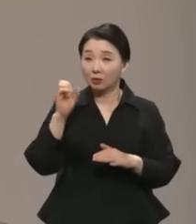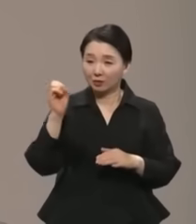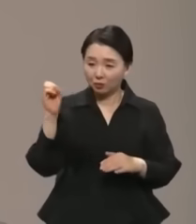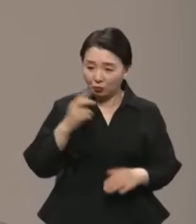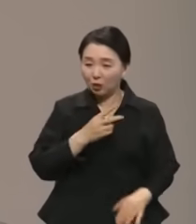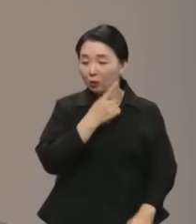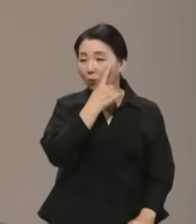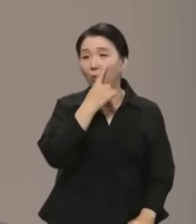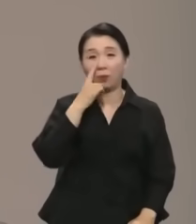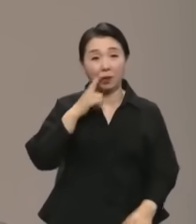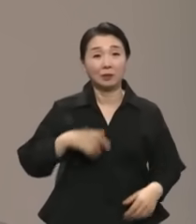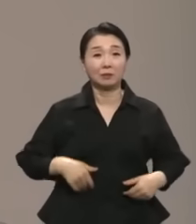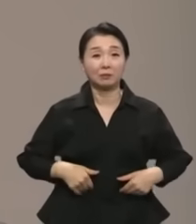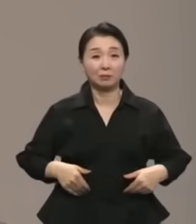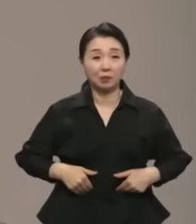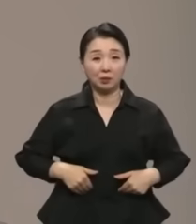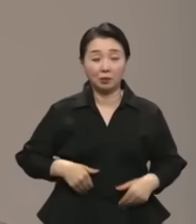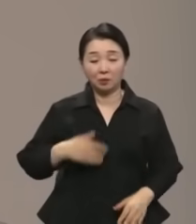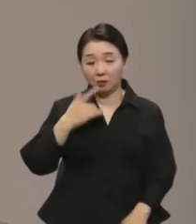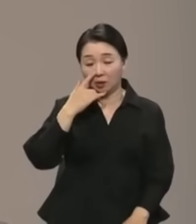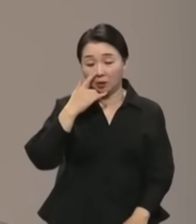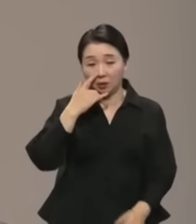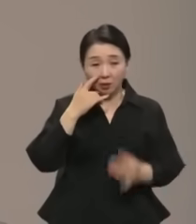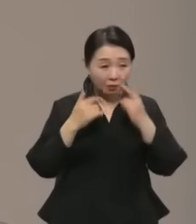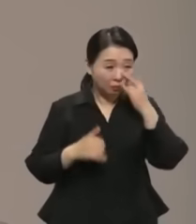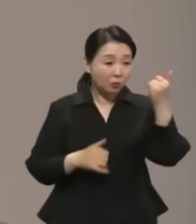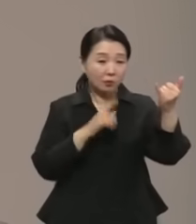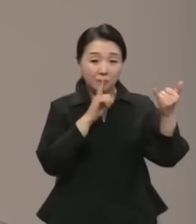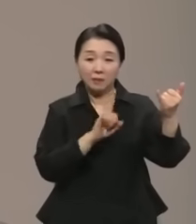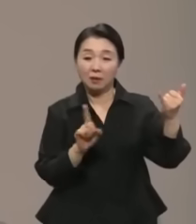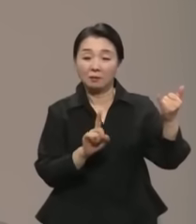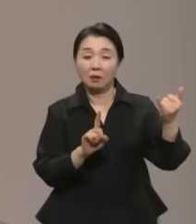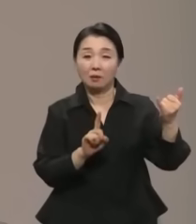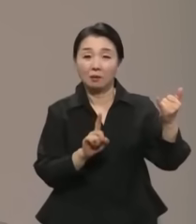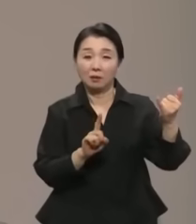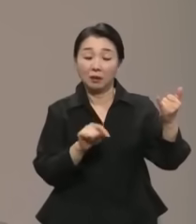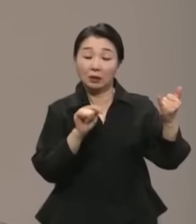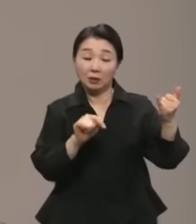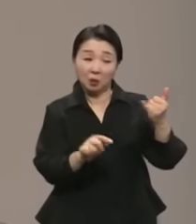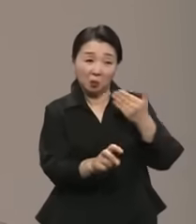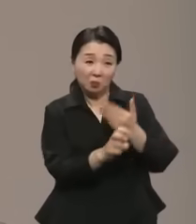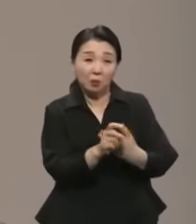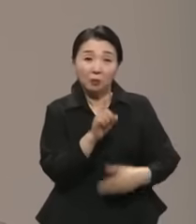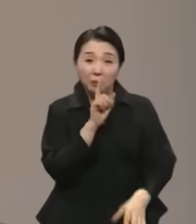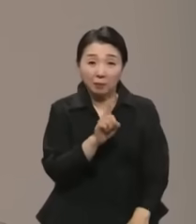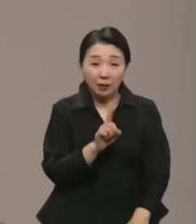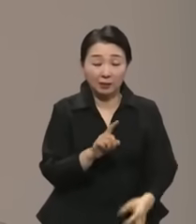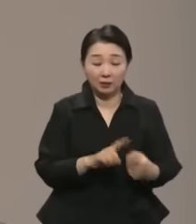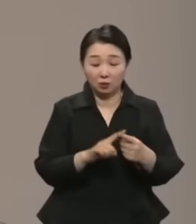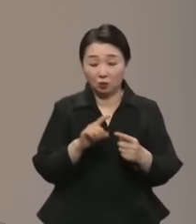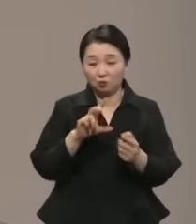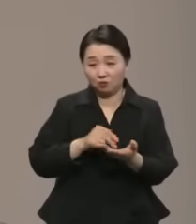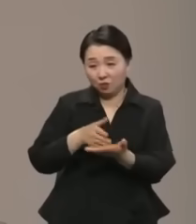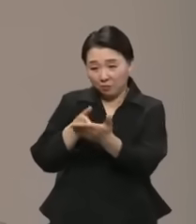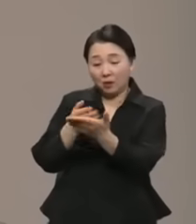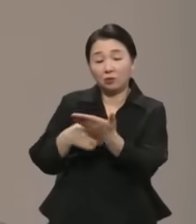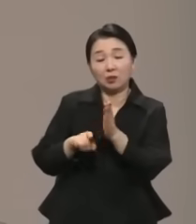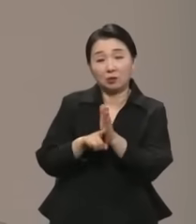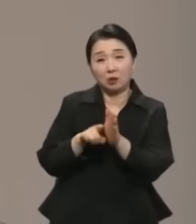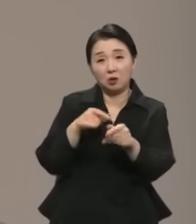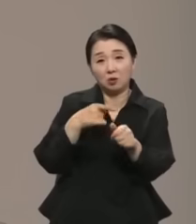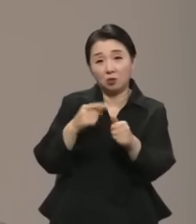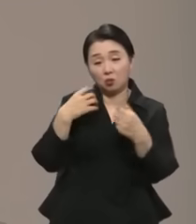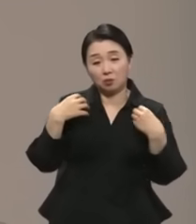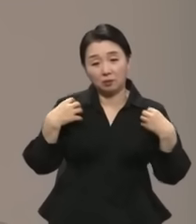부분이긴 한데요이 학부모의 주장에 의하면 사실은이 부분에 대해서 문제 제기를 하기 위해서 뭐 교육청이 그가